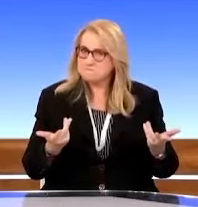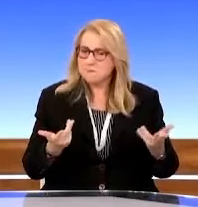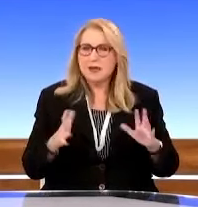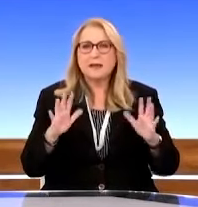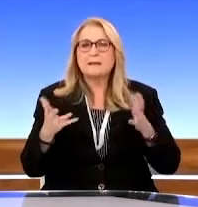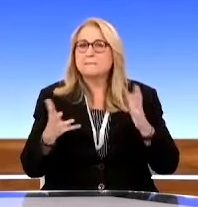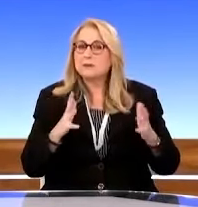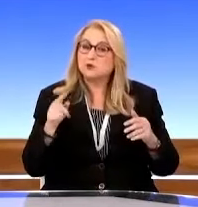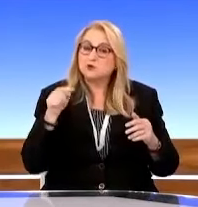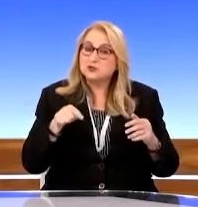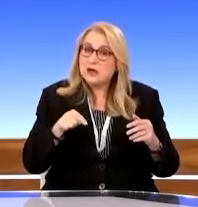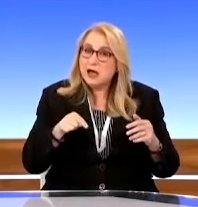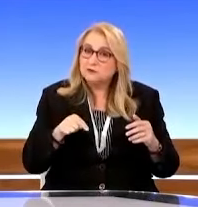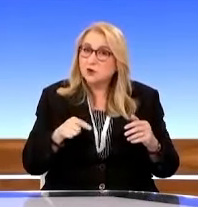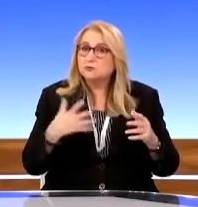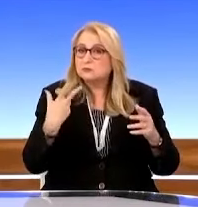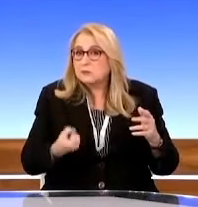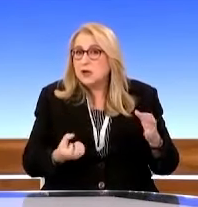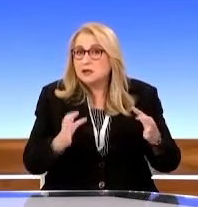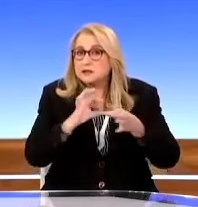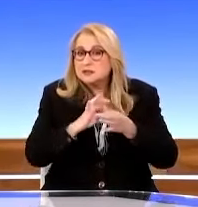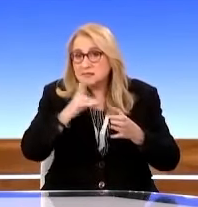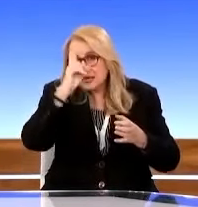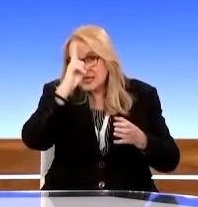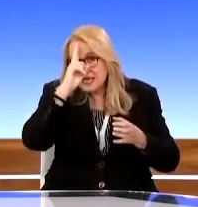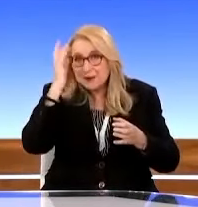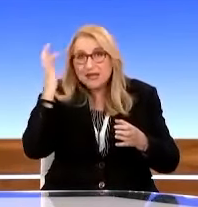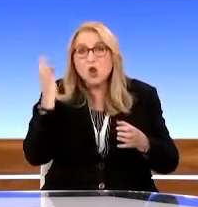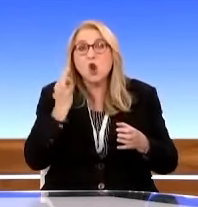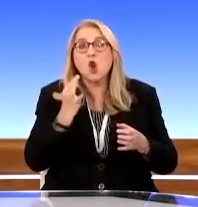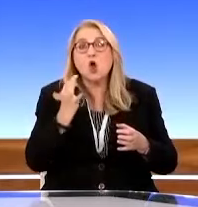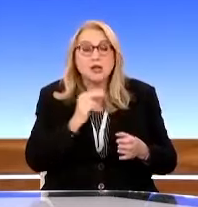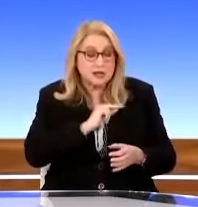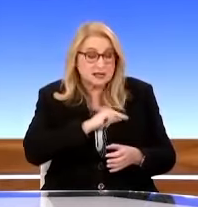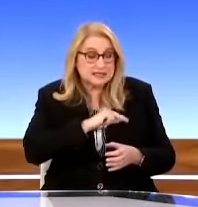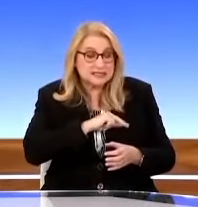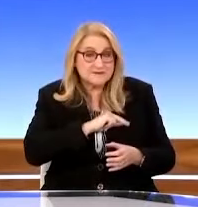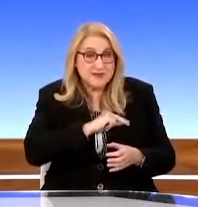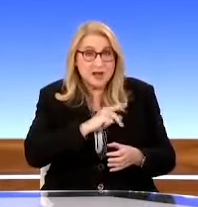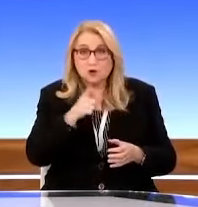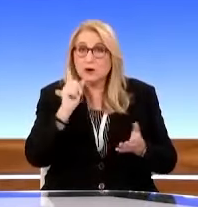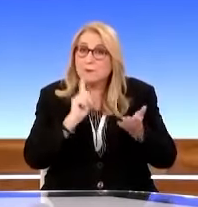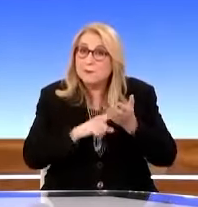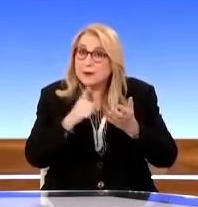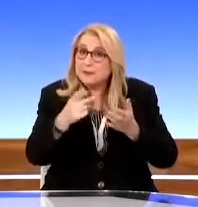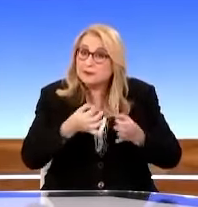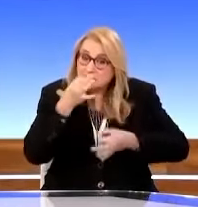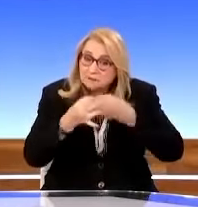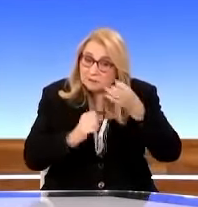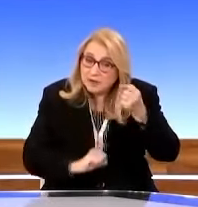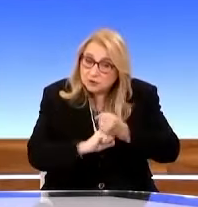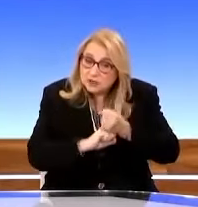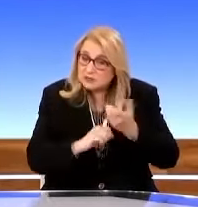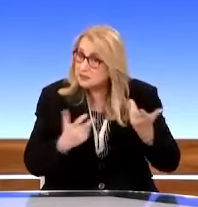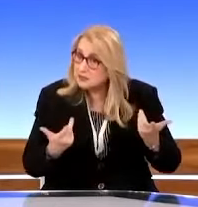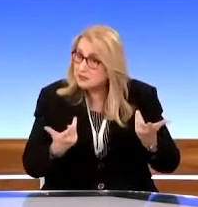υπόθεση της γερμανικής λογικής, αν θέλετε, του γερμανικού συμφέροντος να στηρίξετε και λεκτικά τη θέση σας. Ευχαριστώ